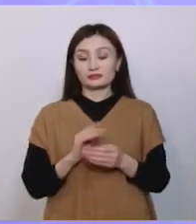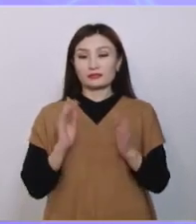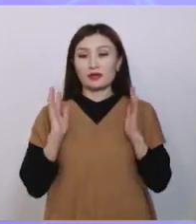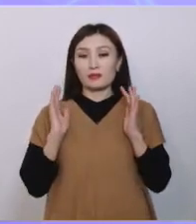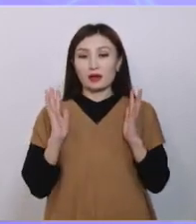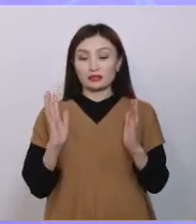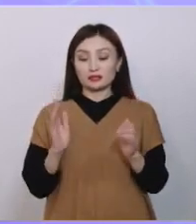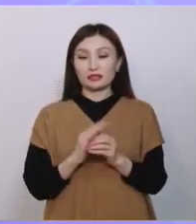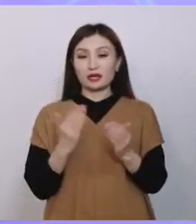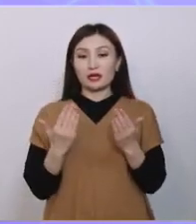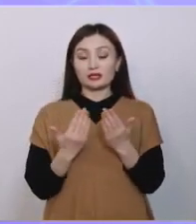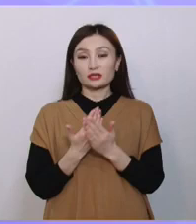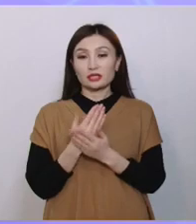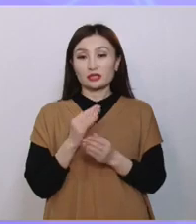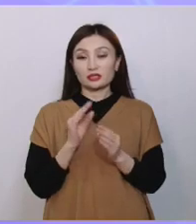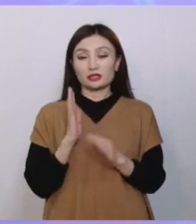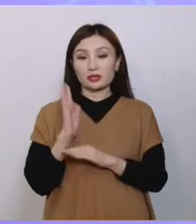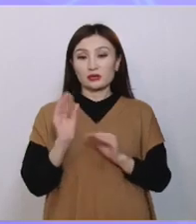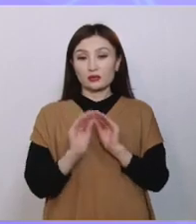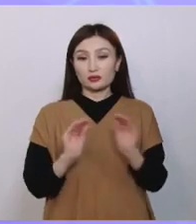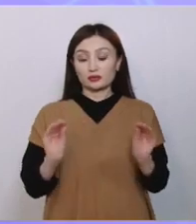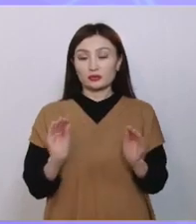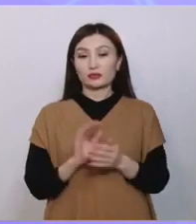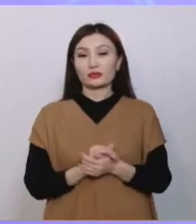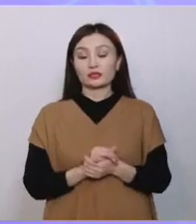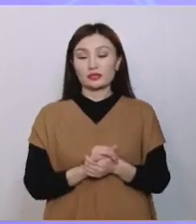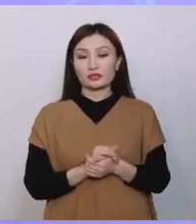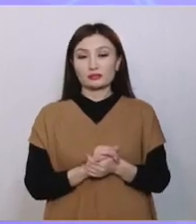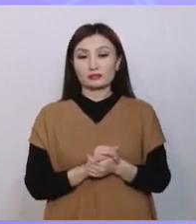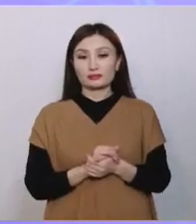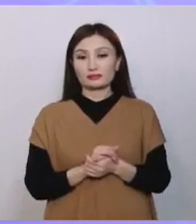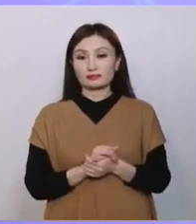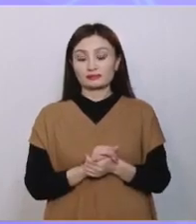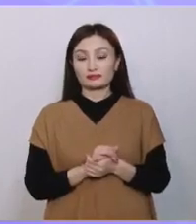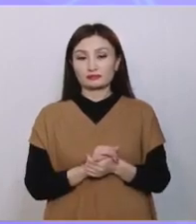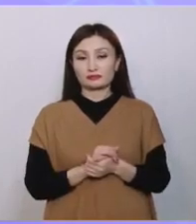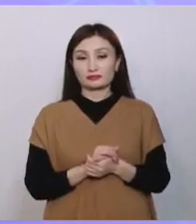Бакчага жаңы көчөттөрдү тигишет.